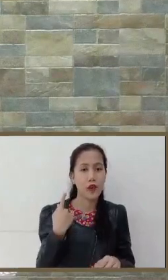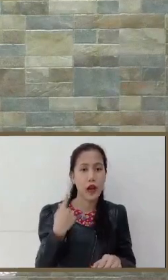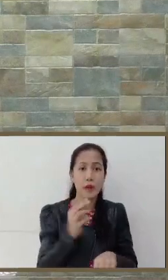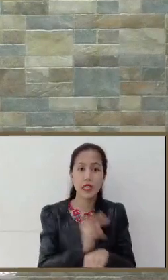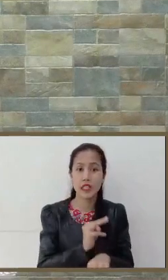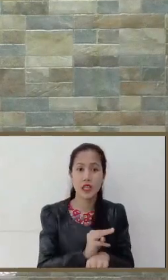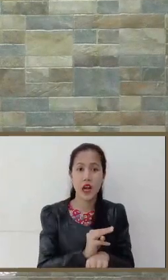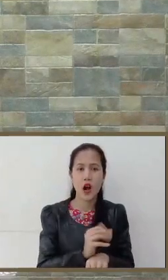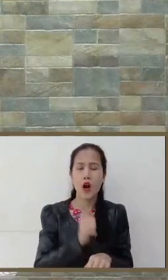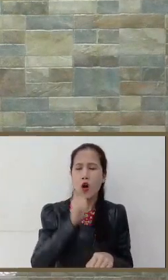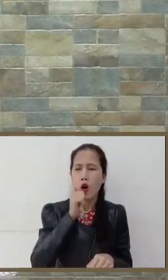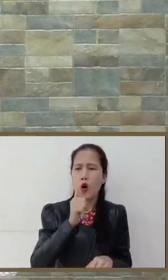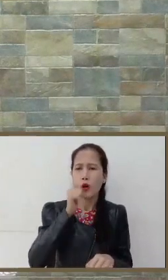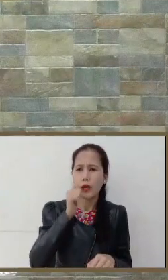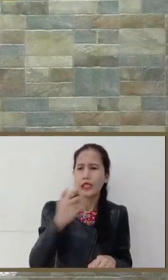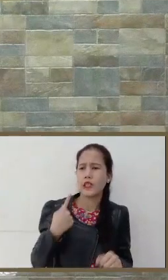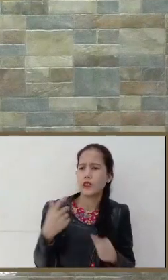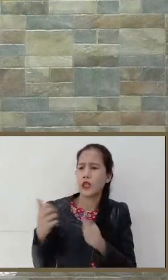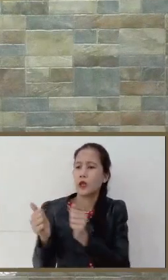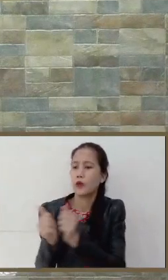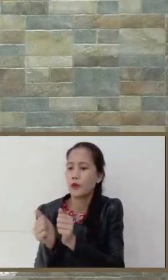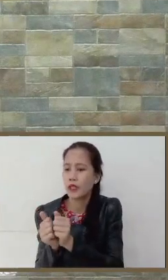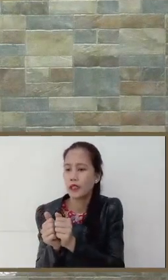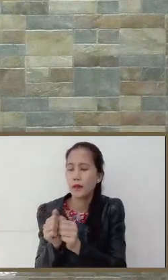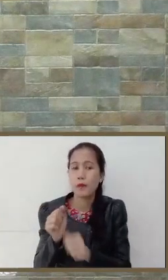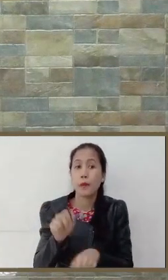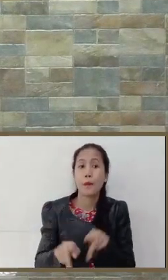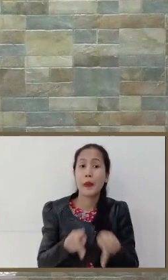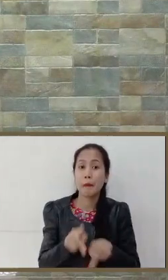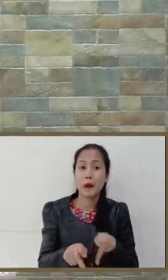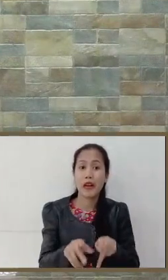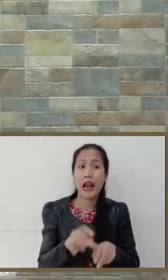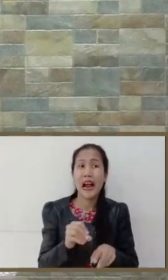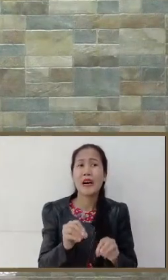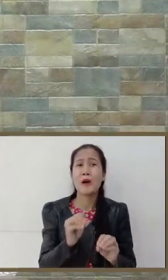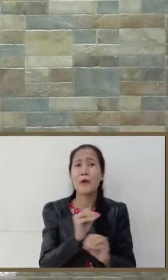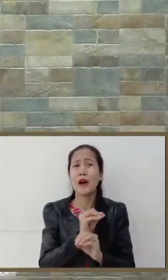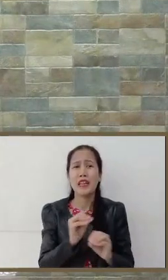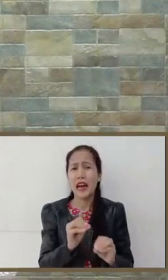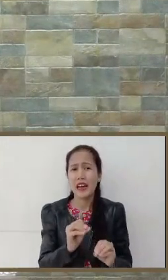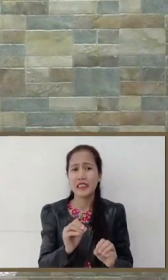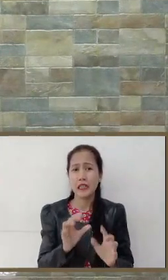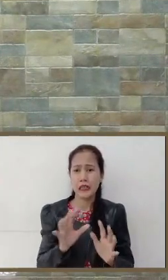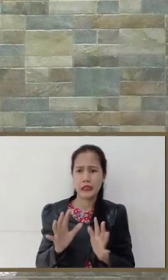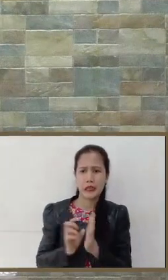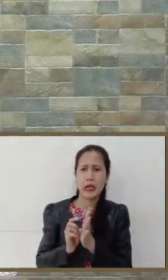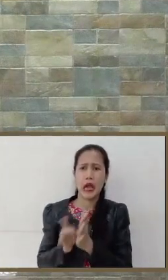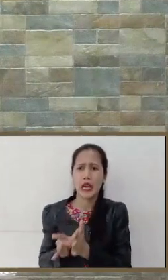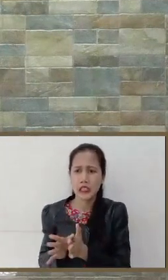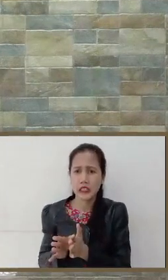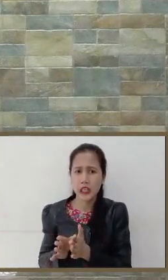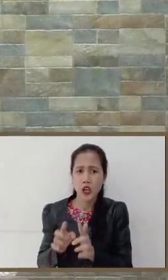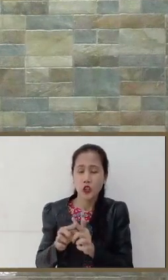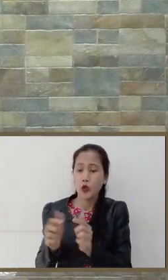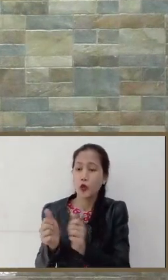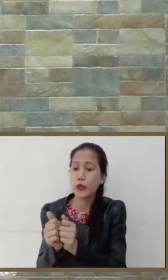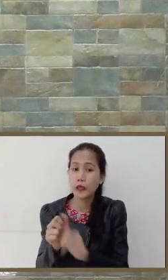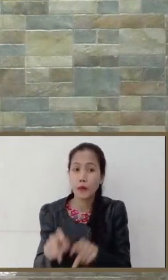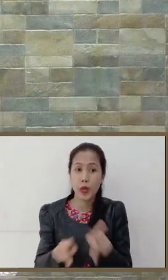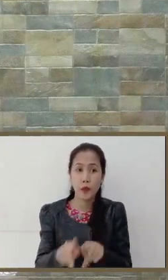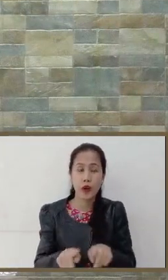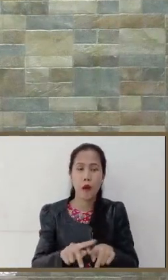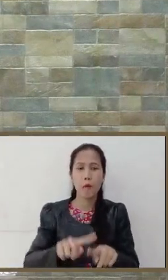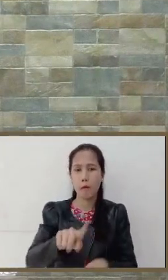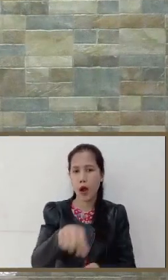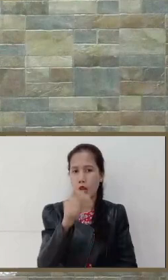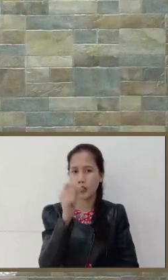na madikit tayo sa tao. At walang sino mang aayaw na madikit tayo sa tao, bakit tinuturo tayo ng Diyos sa tao? Pero tandaan niyo po, ministry